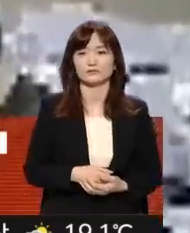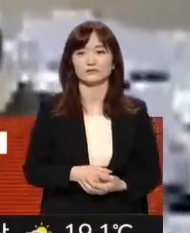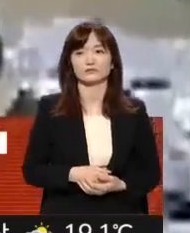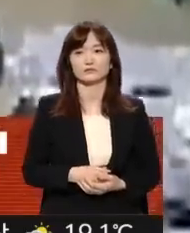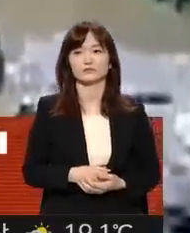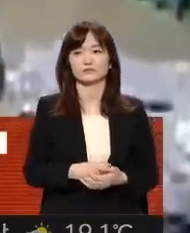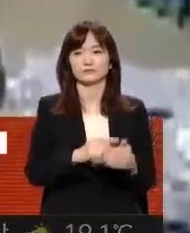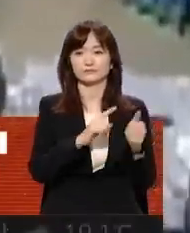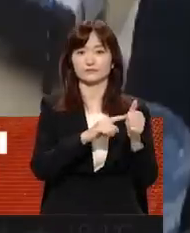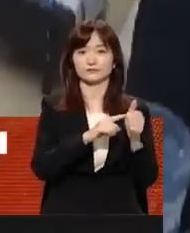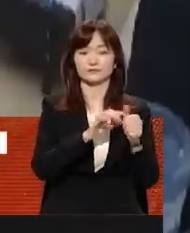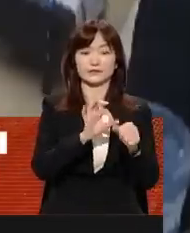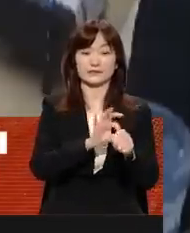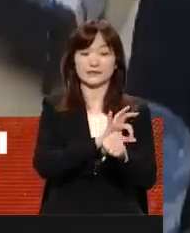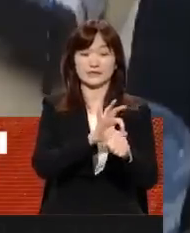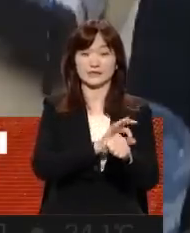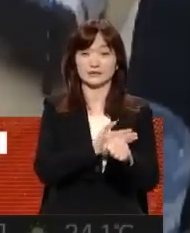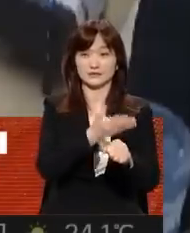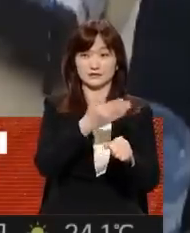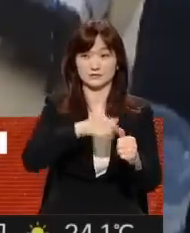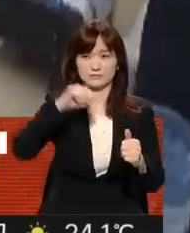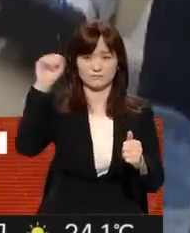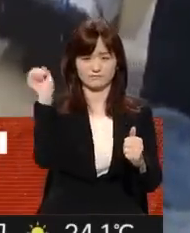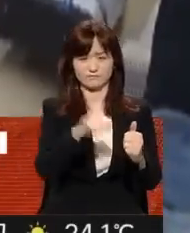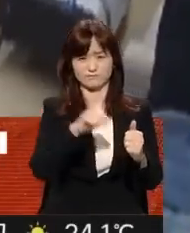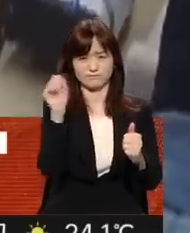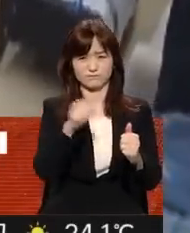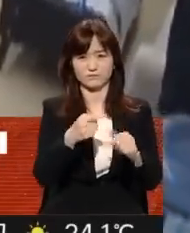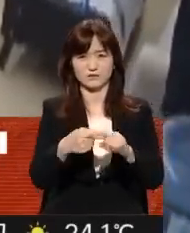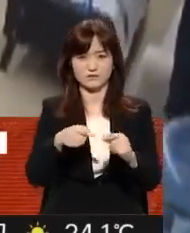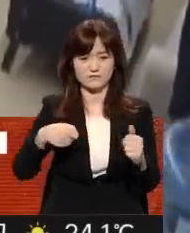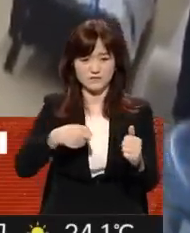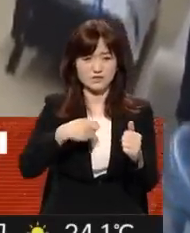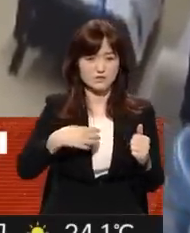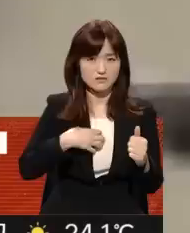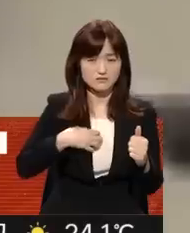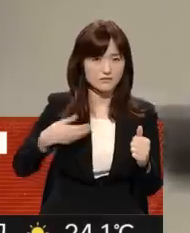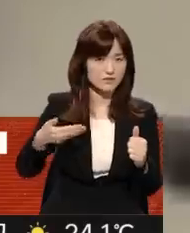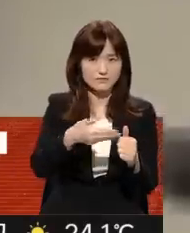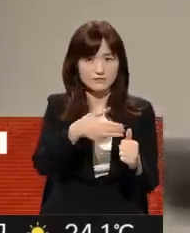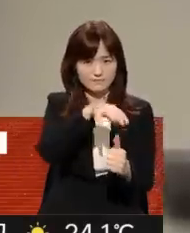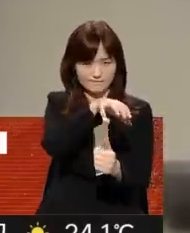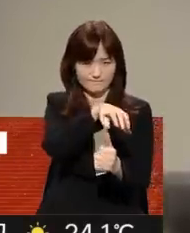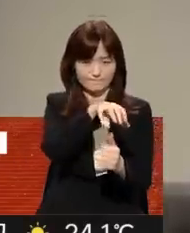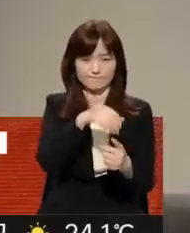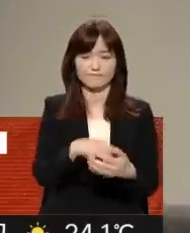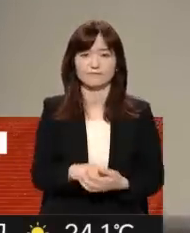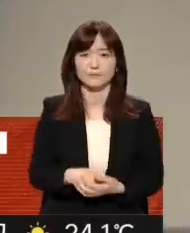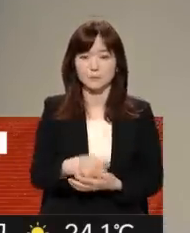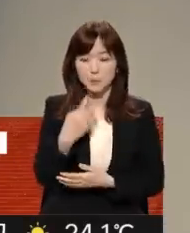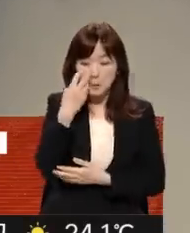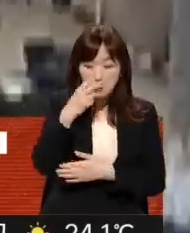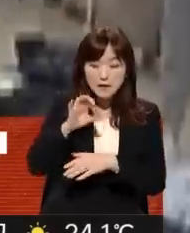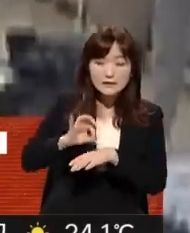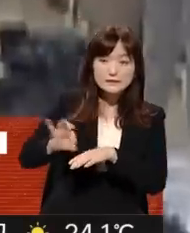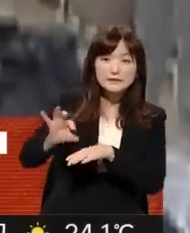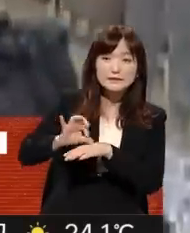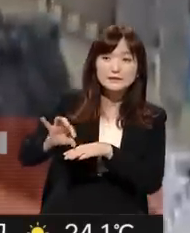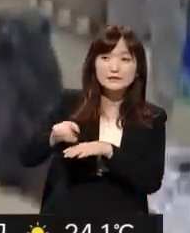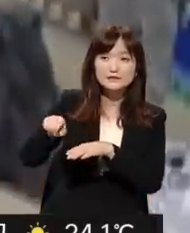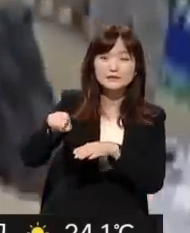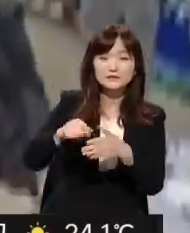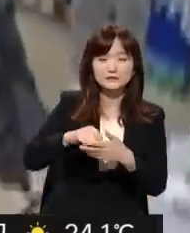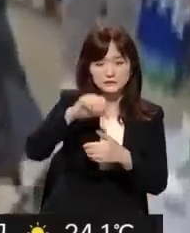실제로 이 남성은요. 10시간 넘게 둔기로 폭행을 당하고 흉기 위협을 당하면서 이 감금도 있었고요. 감시가 소홀해진 틈을 타서